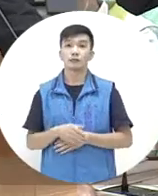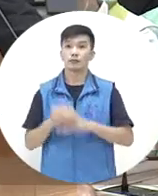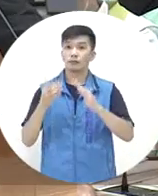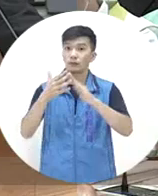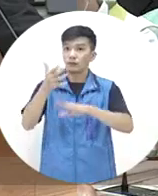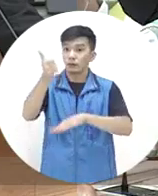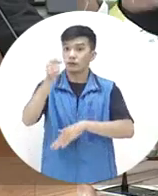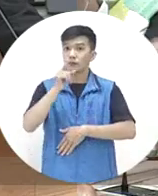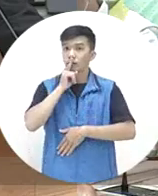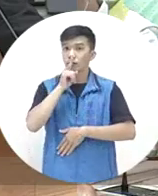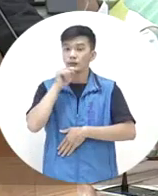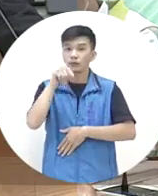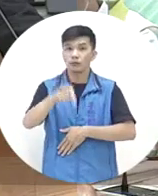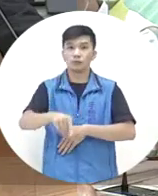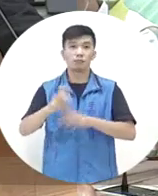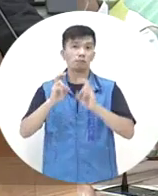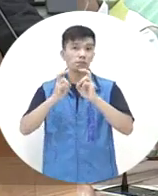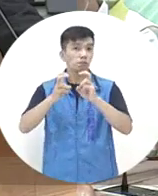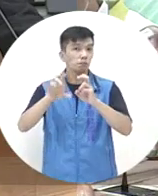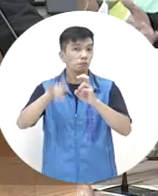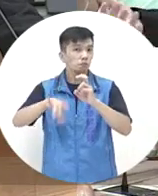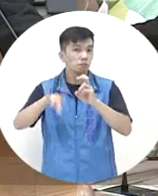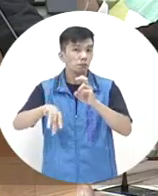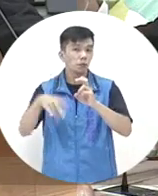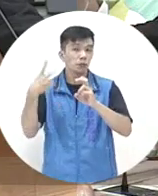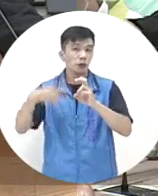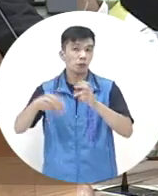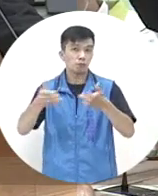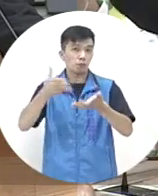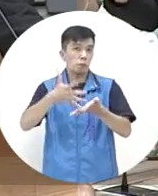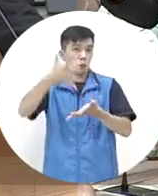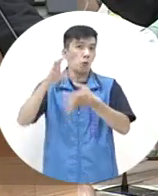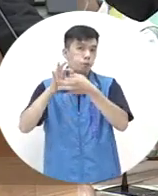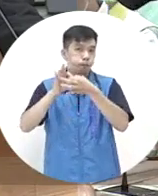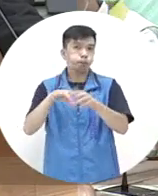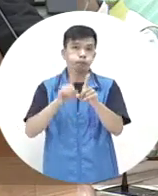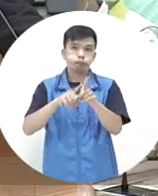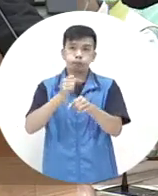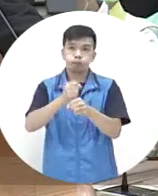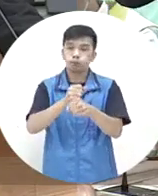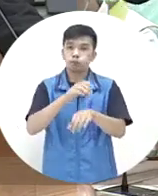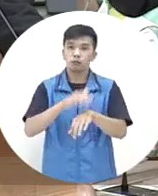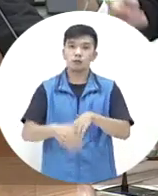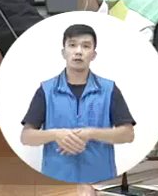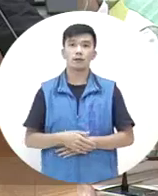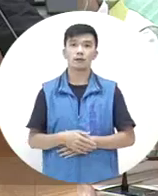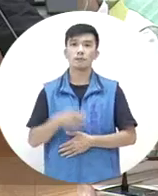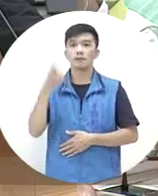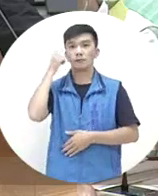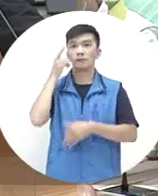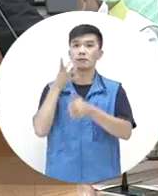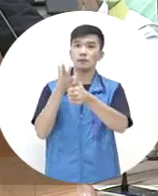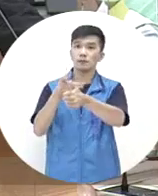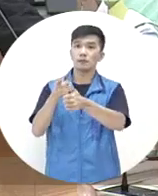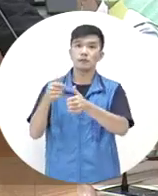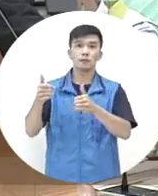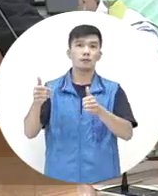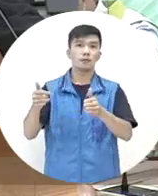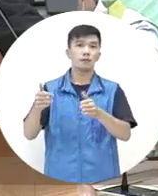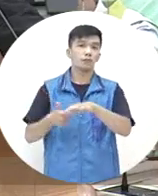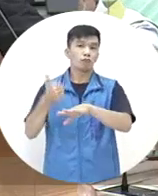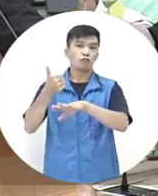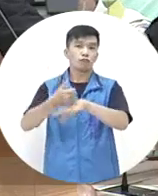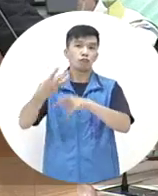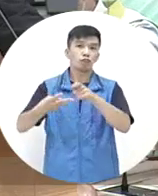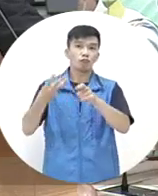捷运呢盖到哪里？好、哦，阿都更要做到哪里？好、哦啊，请问一下，你这上任这快近三年来。捷运开